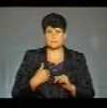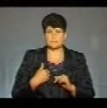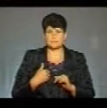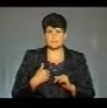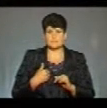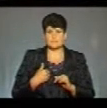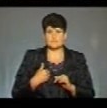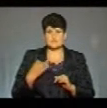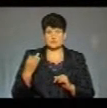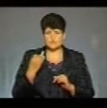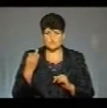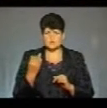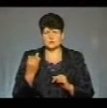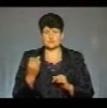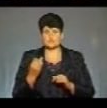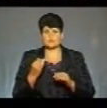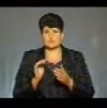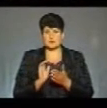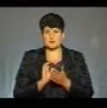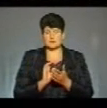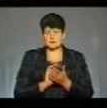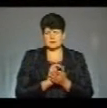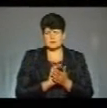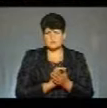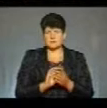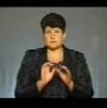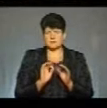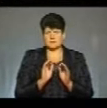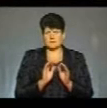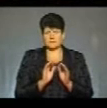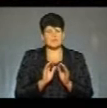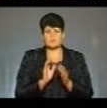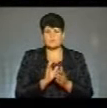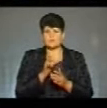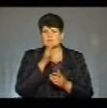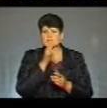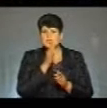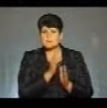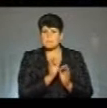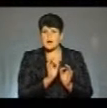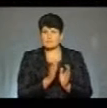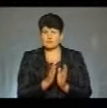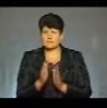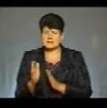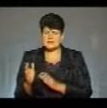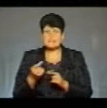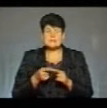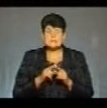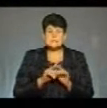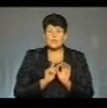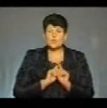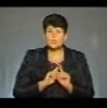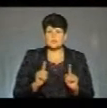в періодиці історичній, отак періодично, хронологічно правильно виставлені вони. Це досить унікальні